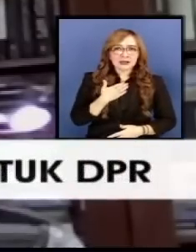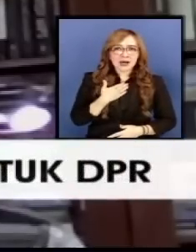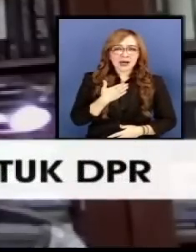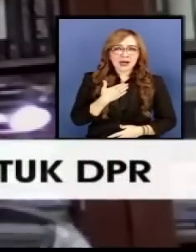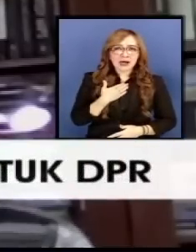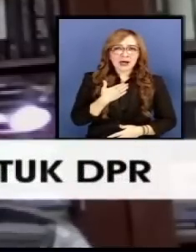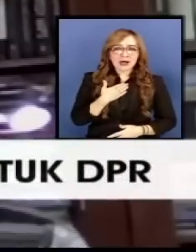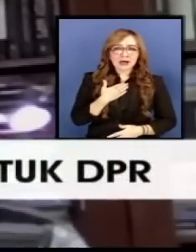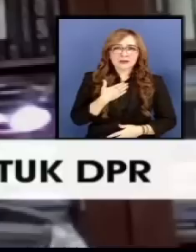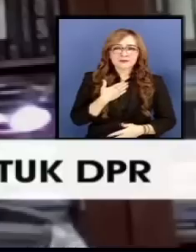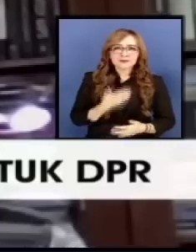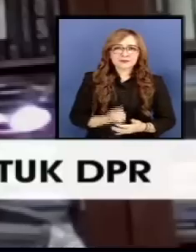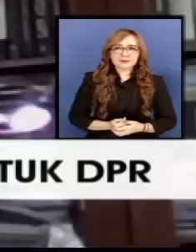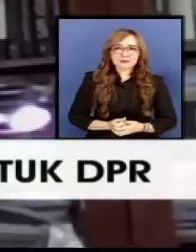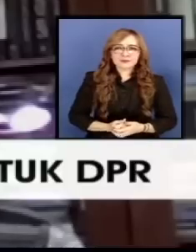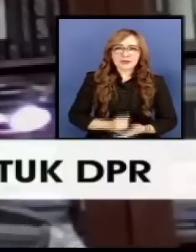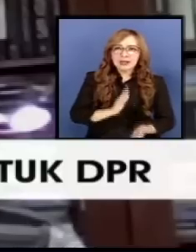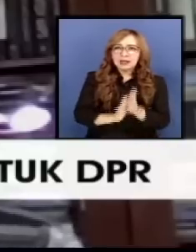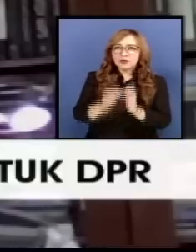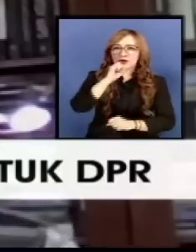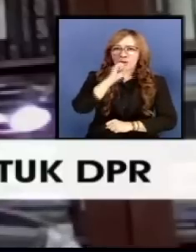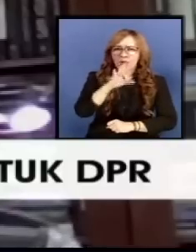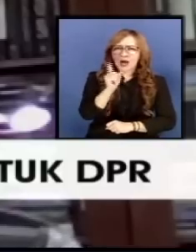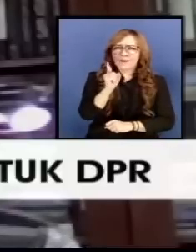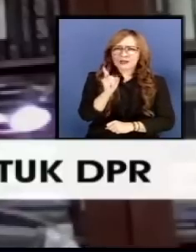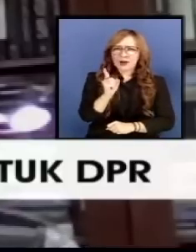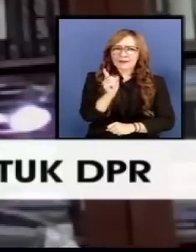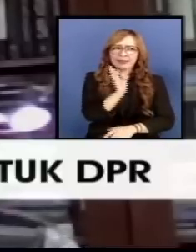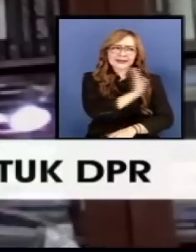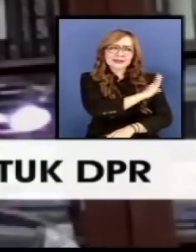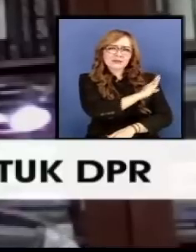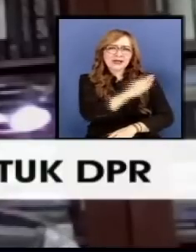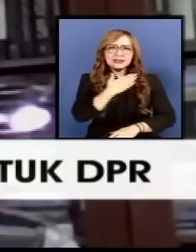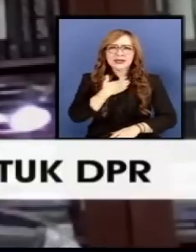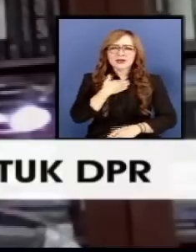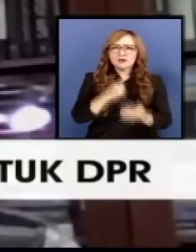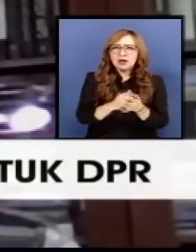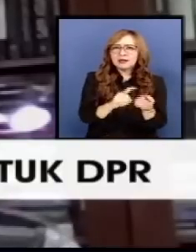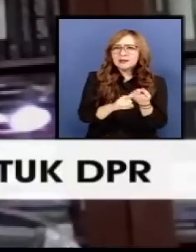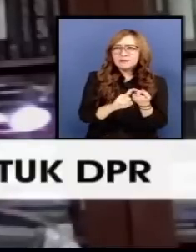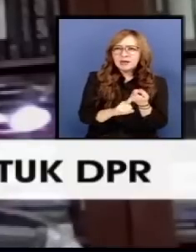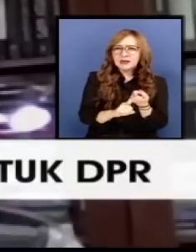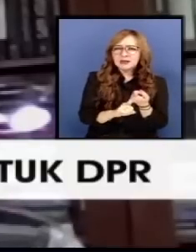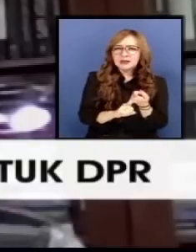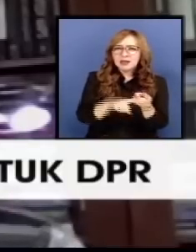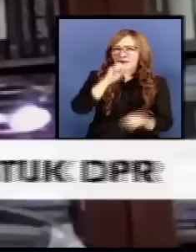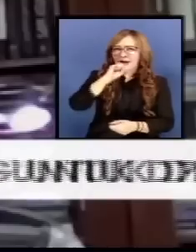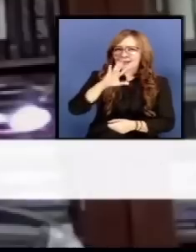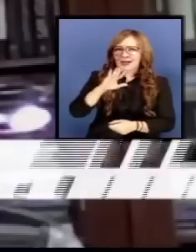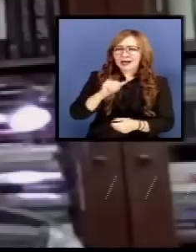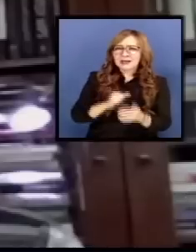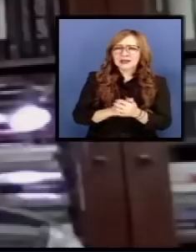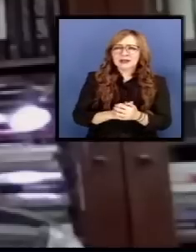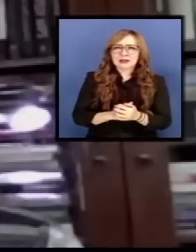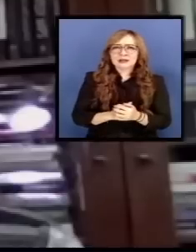menginterupsi, karena di sebelah saya juga ada teman menyalah-nyalahkan Bu Nike yang dia tidak mau amal. Padahal Bu Nike